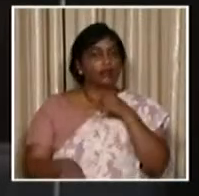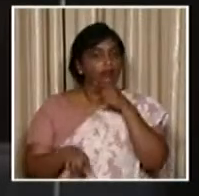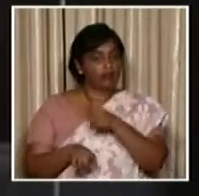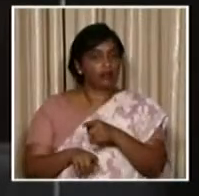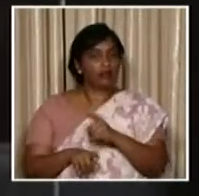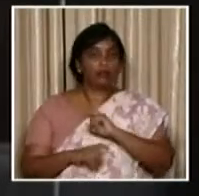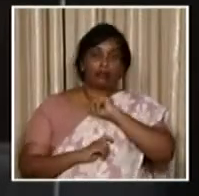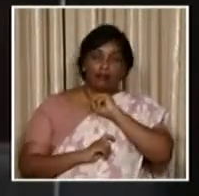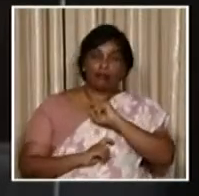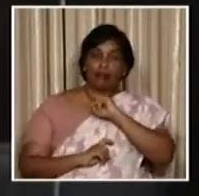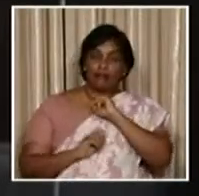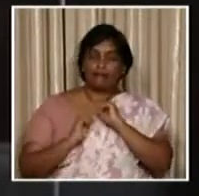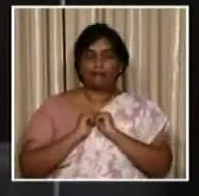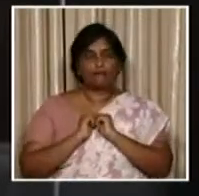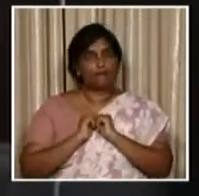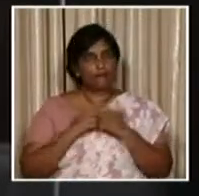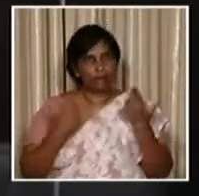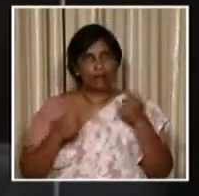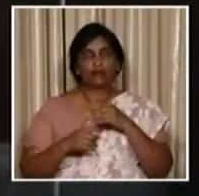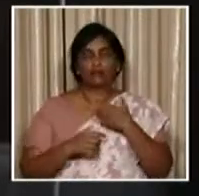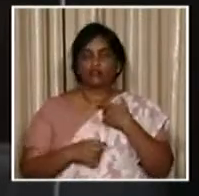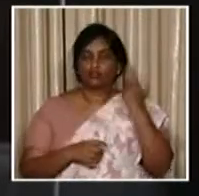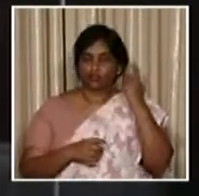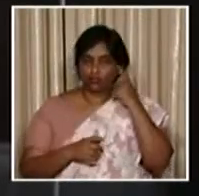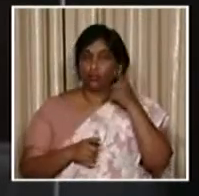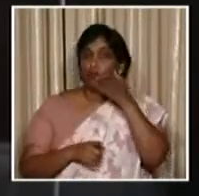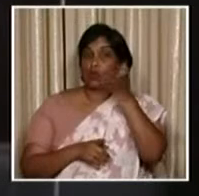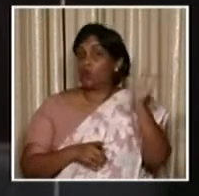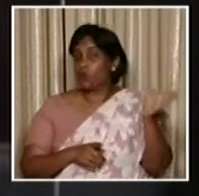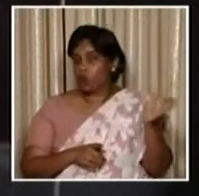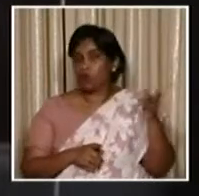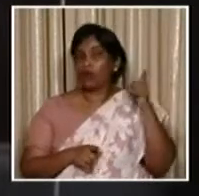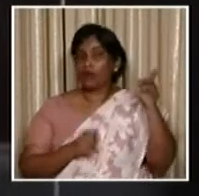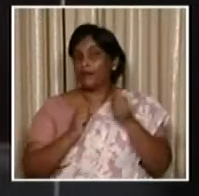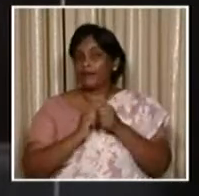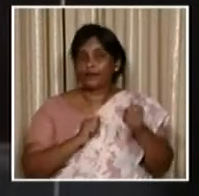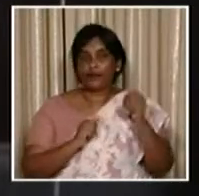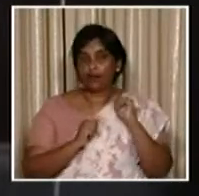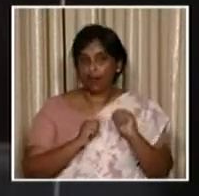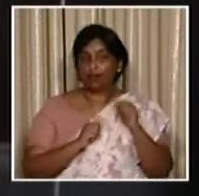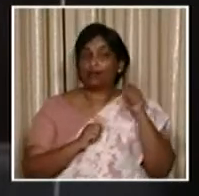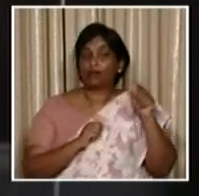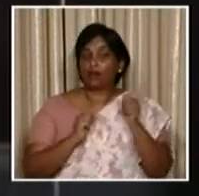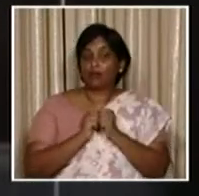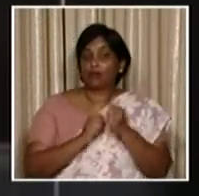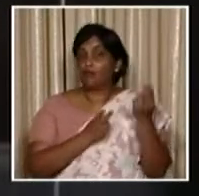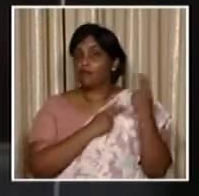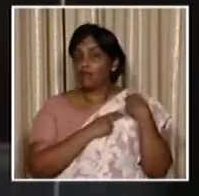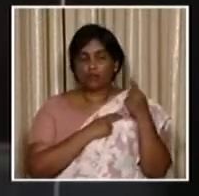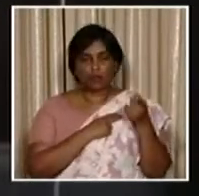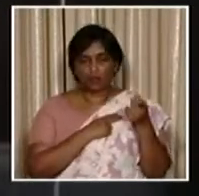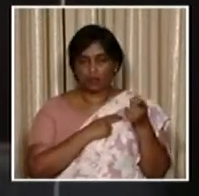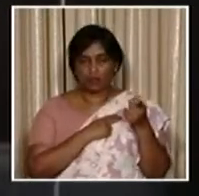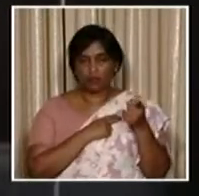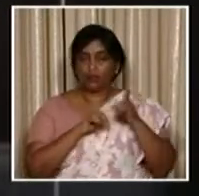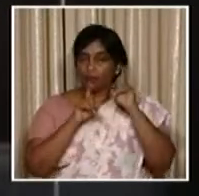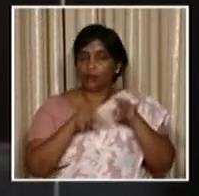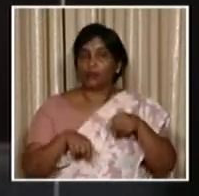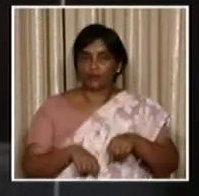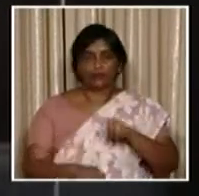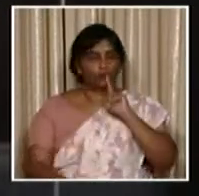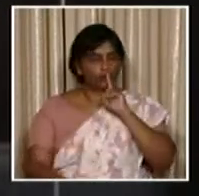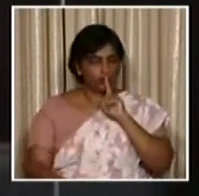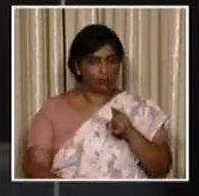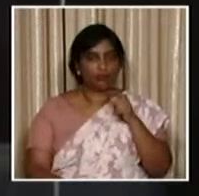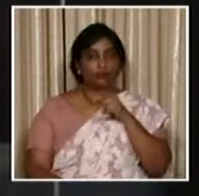මෙතන මරහන දුන්නාට හති දහගෙන අපි දන්නවා කවුද එයා. එයා මොනවද කරේ? එයා මොනවටද වා කියන්න ඕනේ කියලා. දැන් මං කියන්න